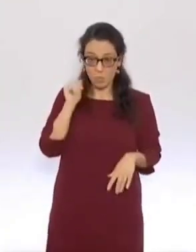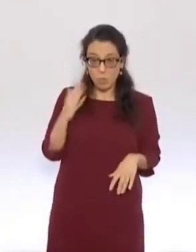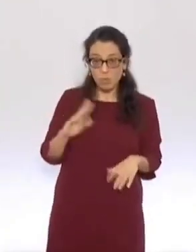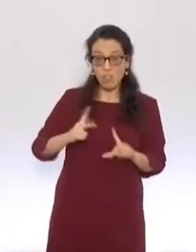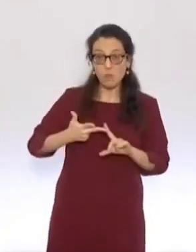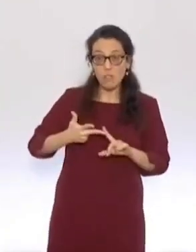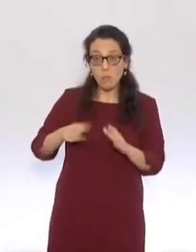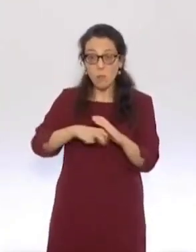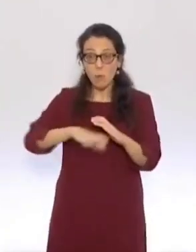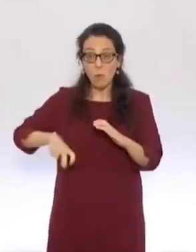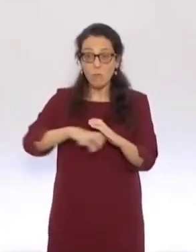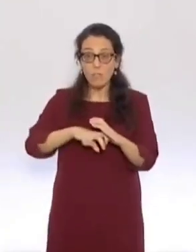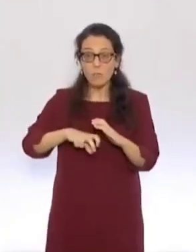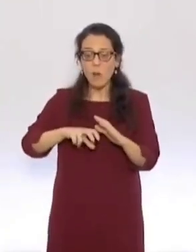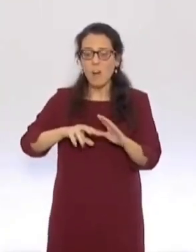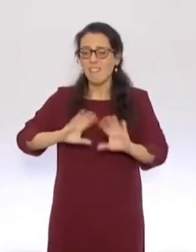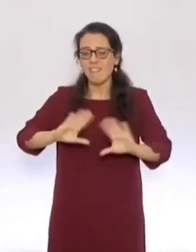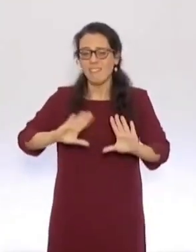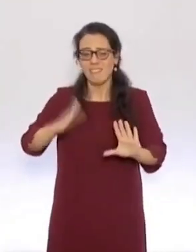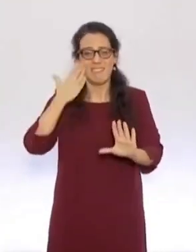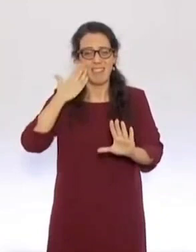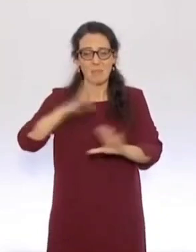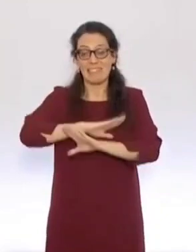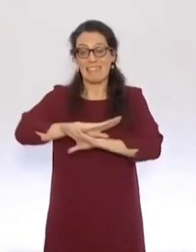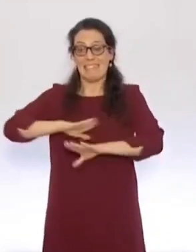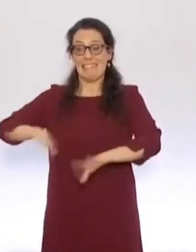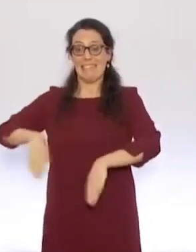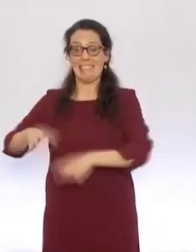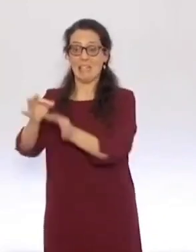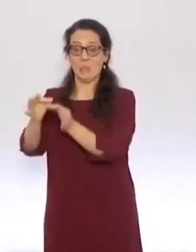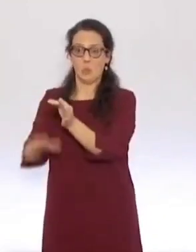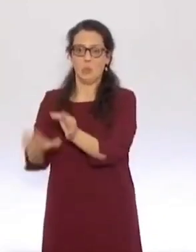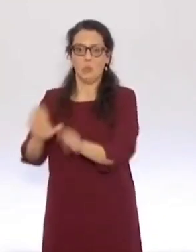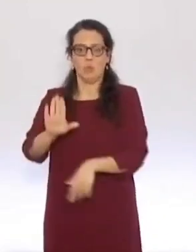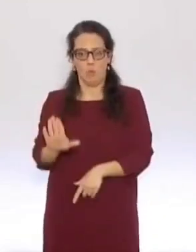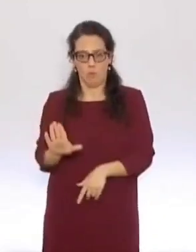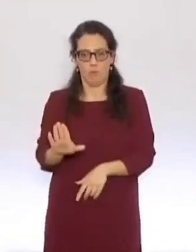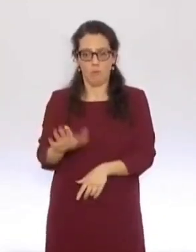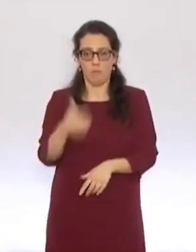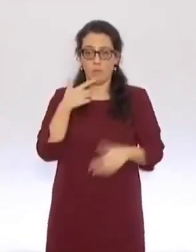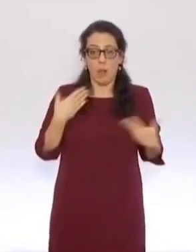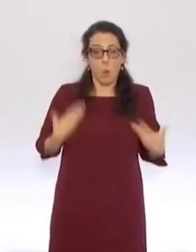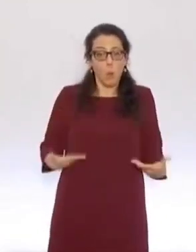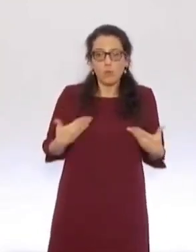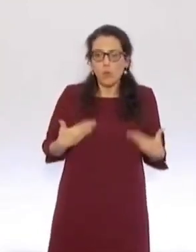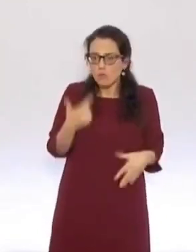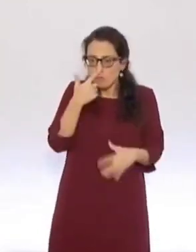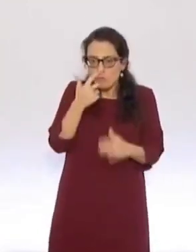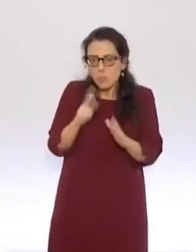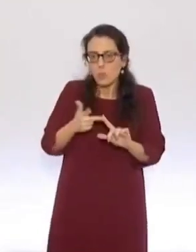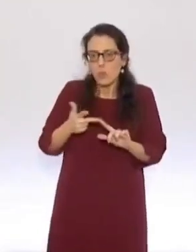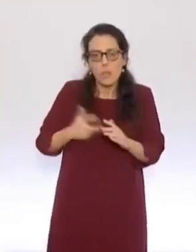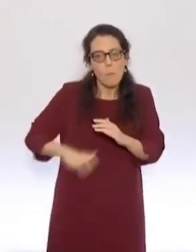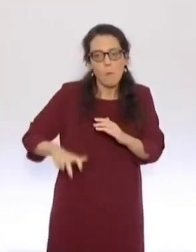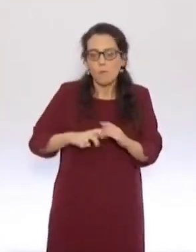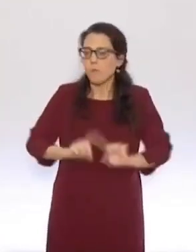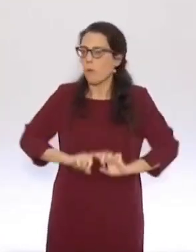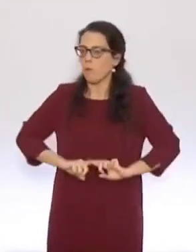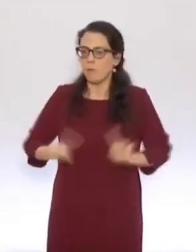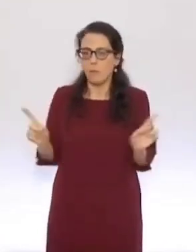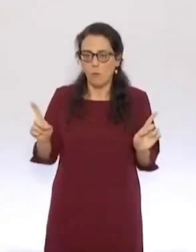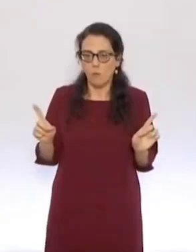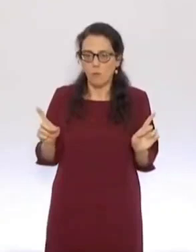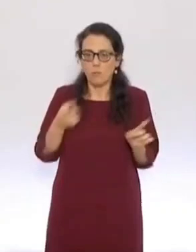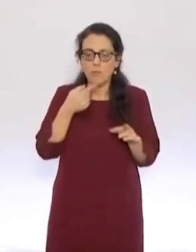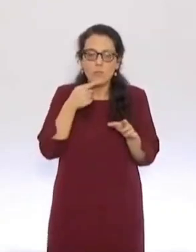ne peut s'envisager quand tout dernier recours la situation ne le justifie pas à ce jour notre niveau d'incidence